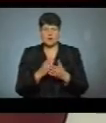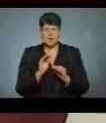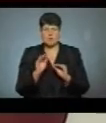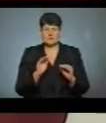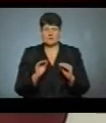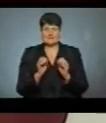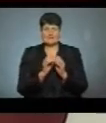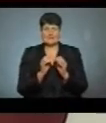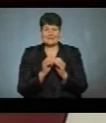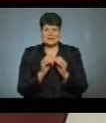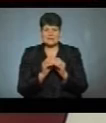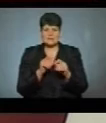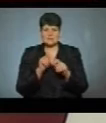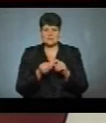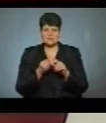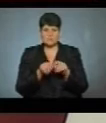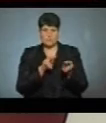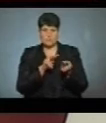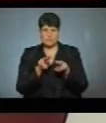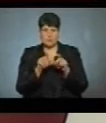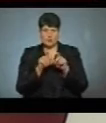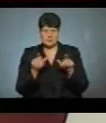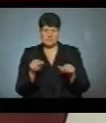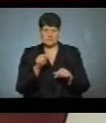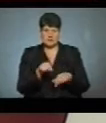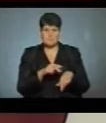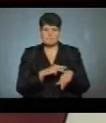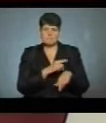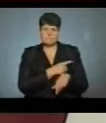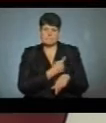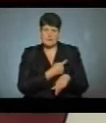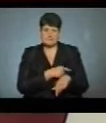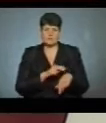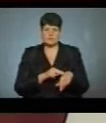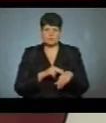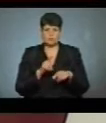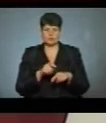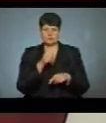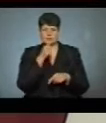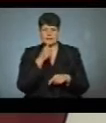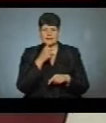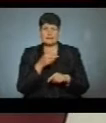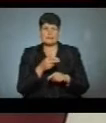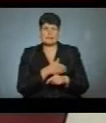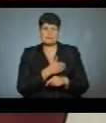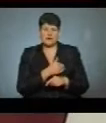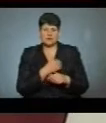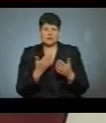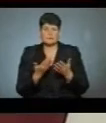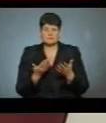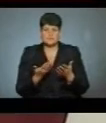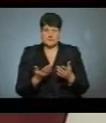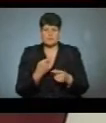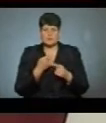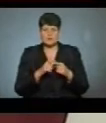облаштувати 10 санітарно-патрульних постів. На них поліцейські та медики мірятимуть водіям і пасажирам температуру. Про це розповів начальник